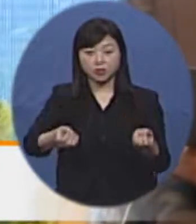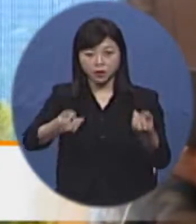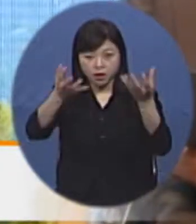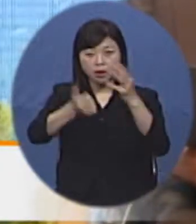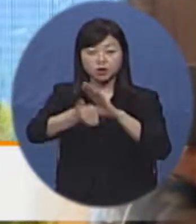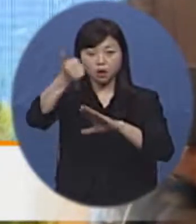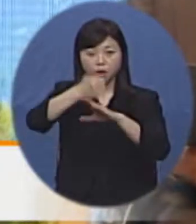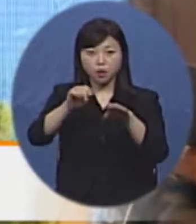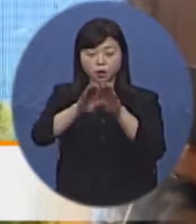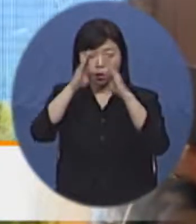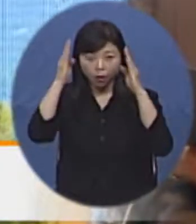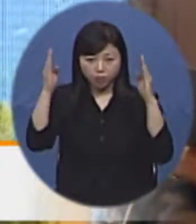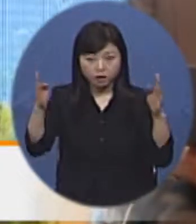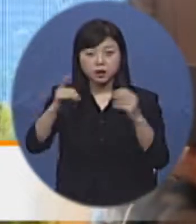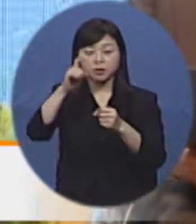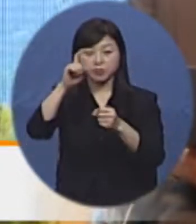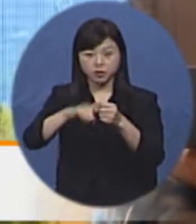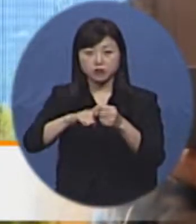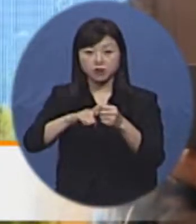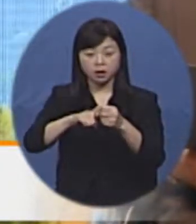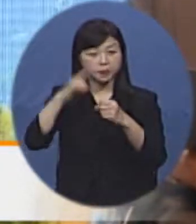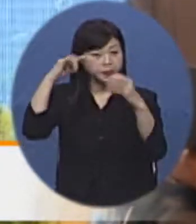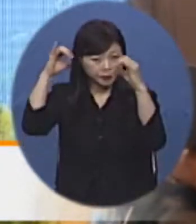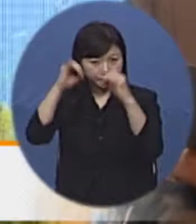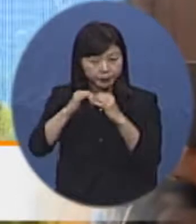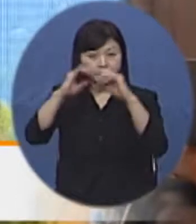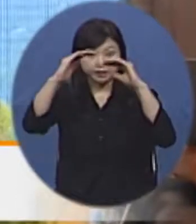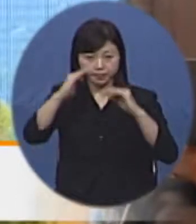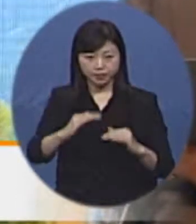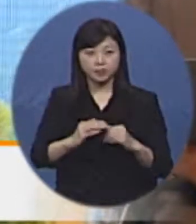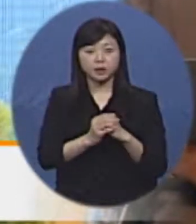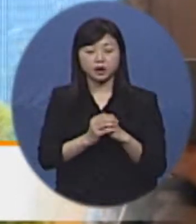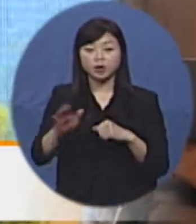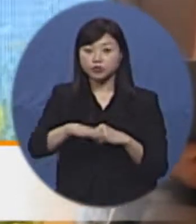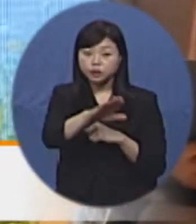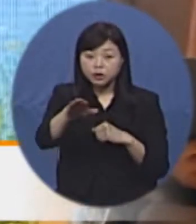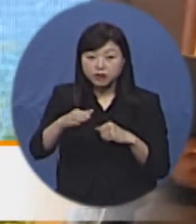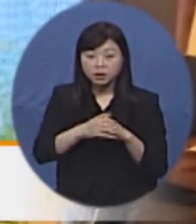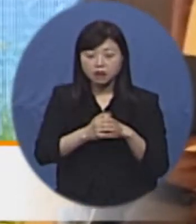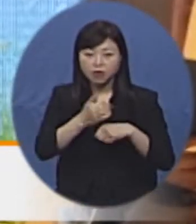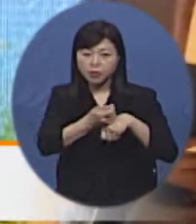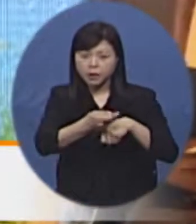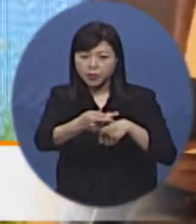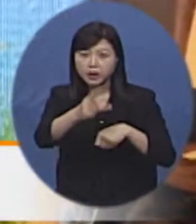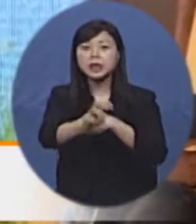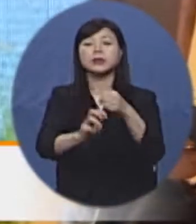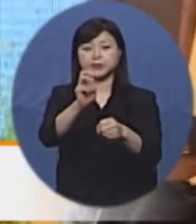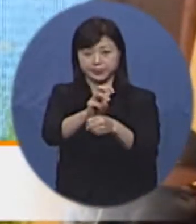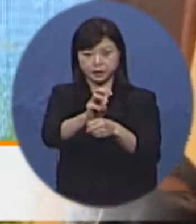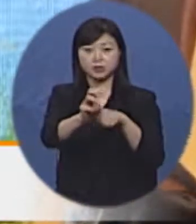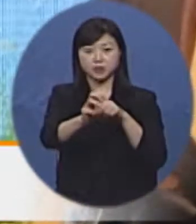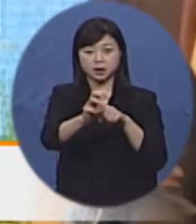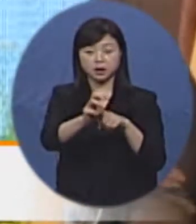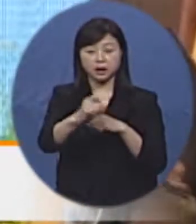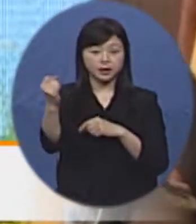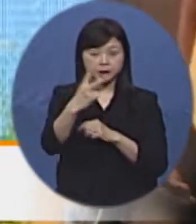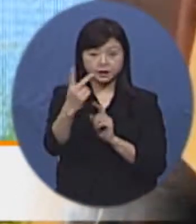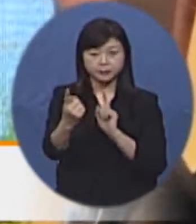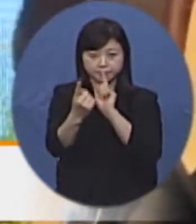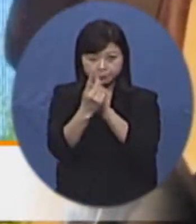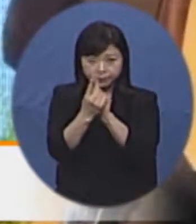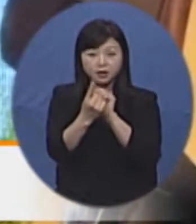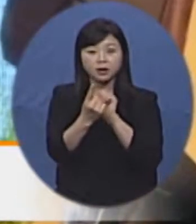성공 개최를 위한 결의문. 우리는 30년 만에 다시 맞는 올림픽 대회 개최를